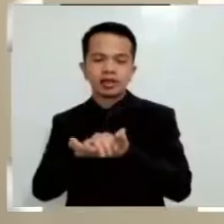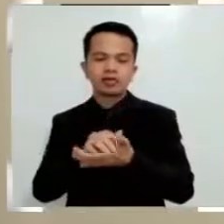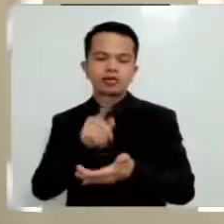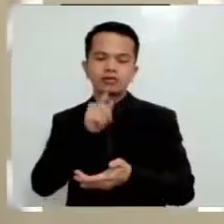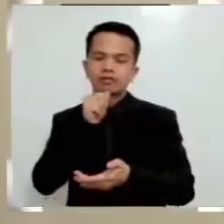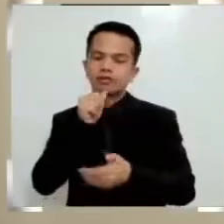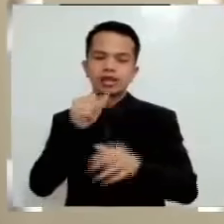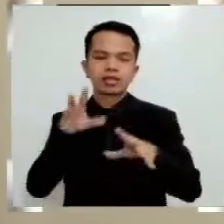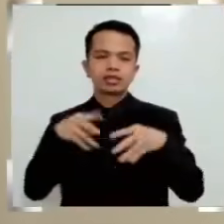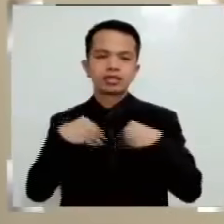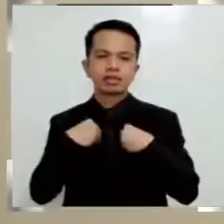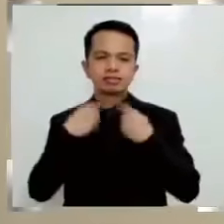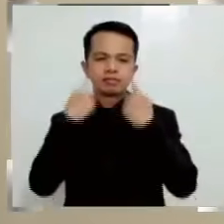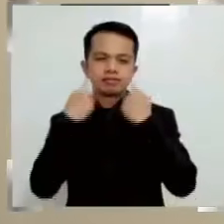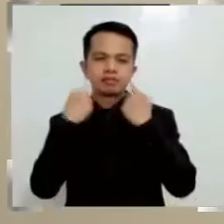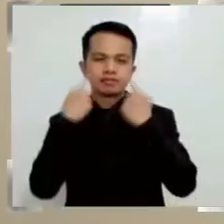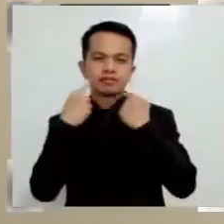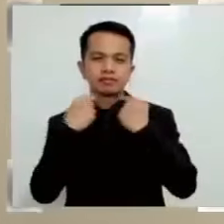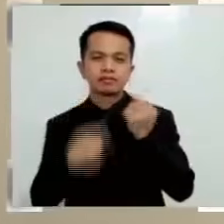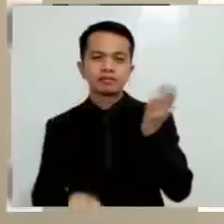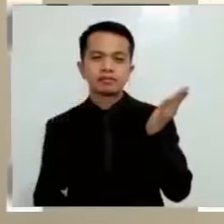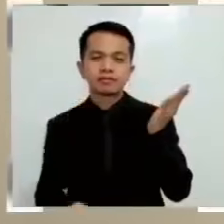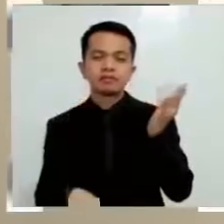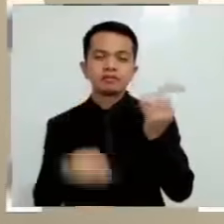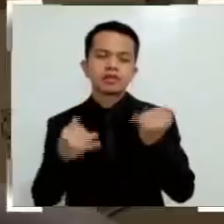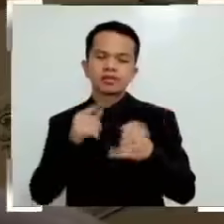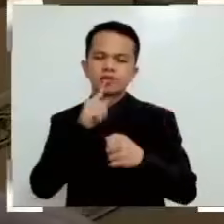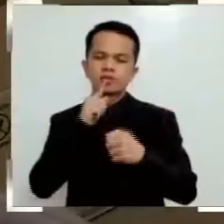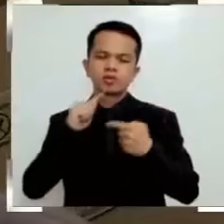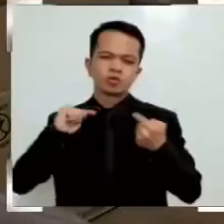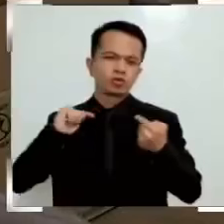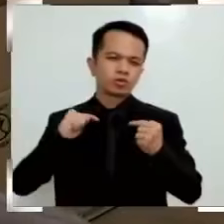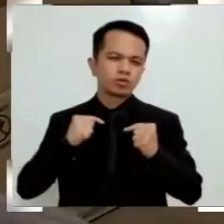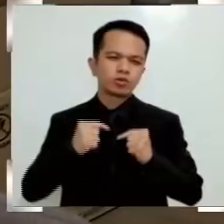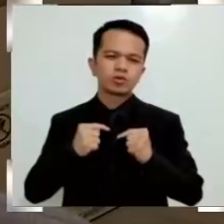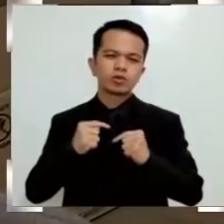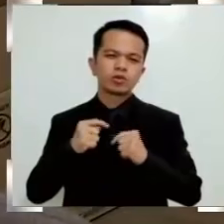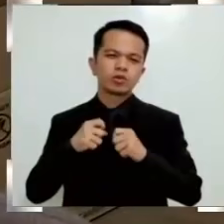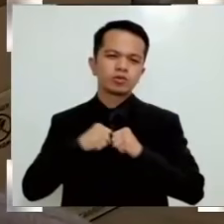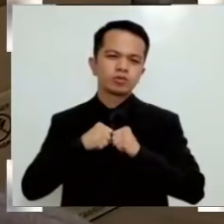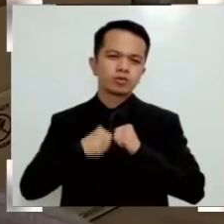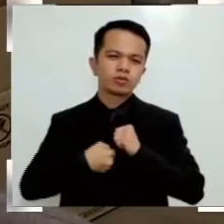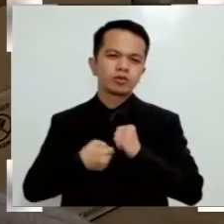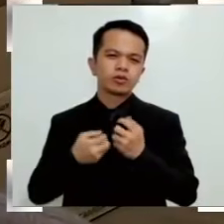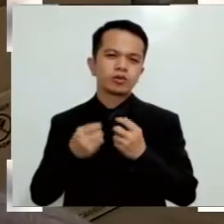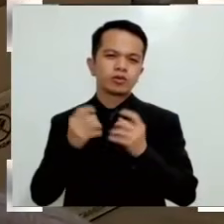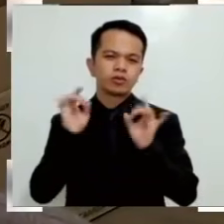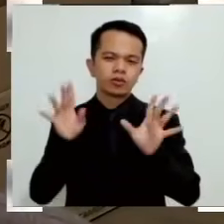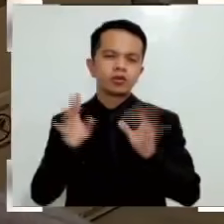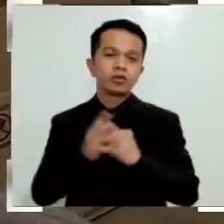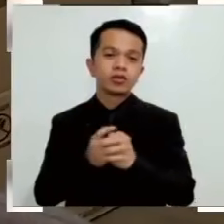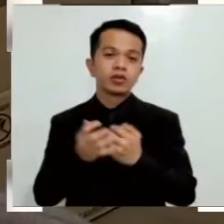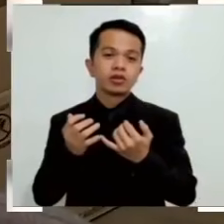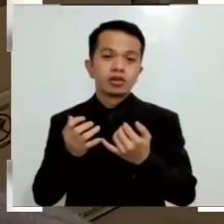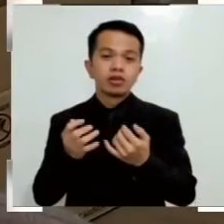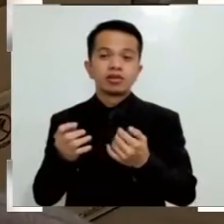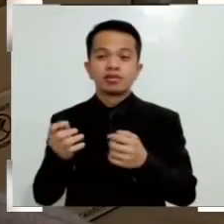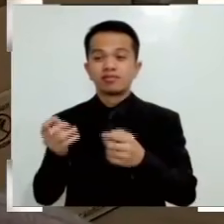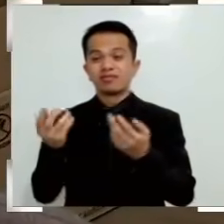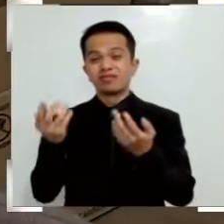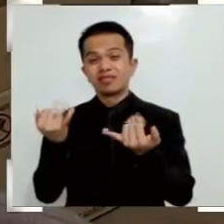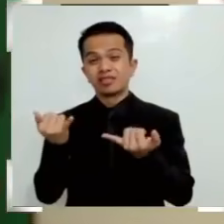sakit grabe sakit pero mas masakit daw makita ang anak na lapis na dinamdam ang